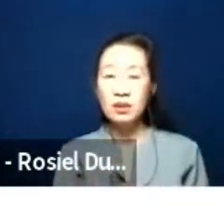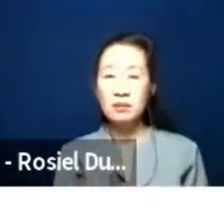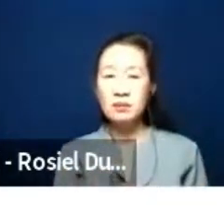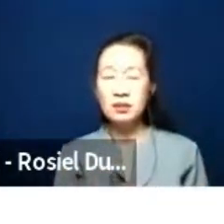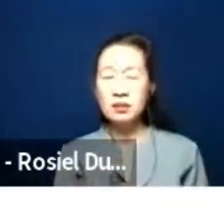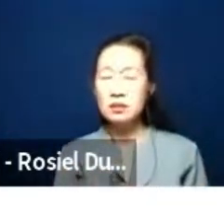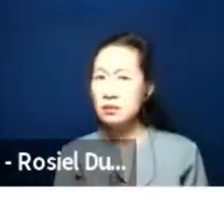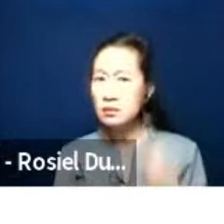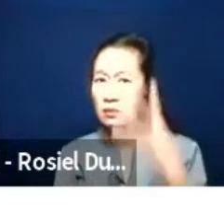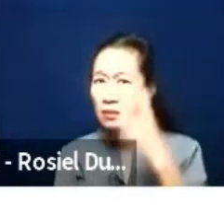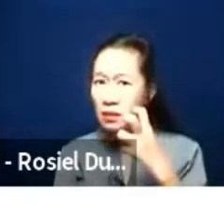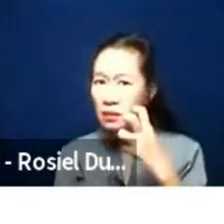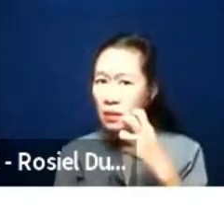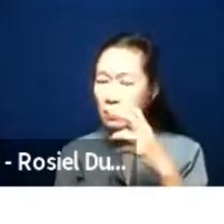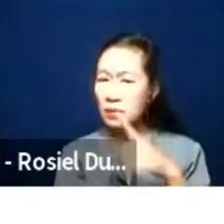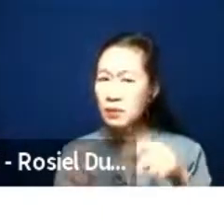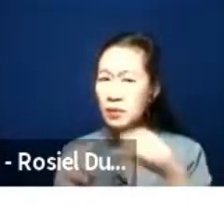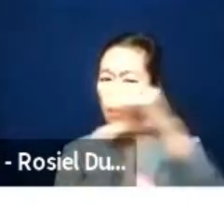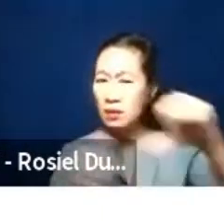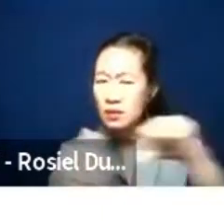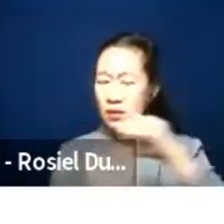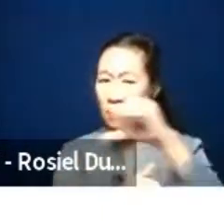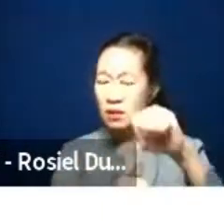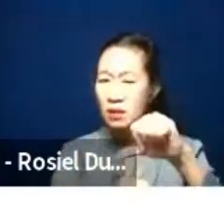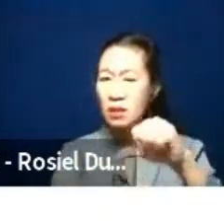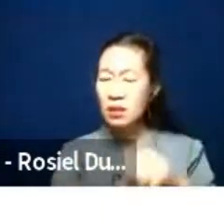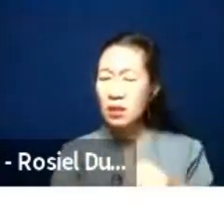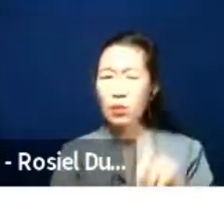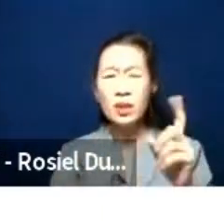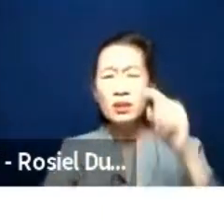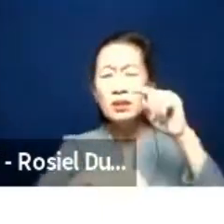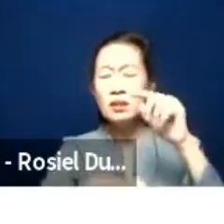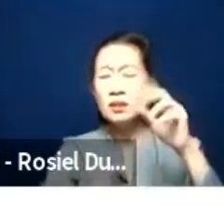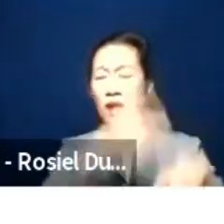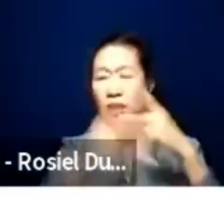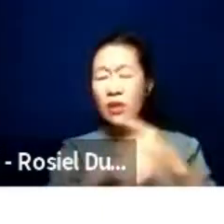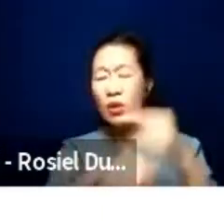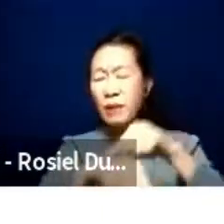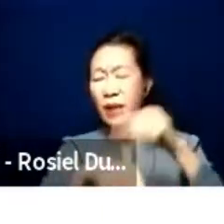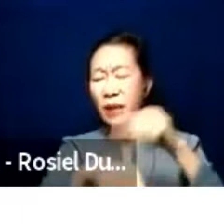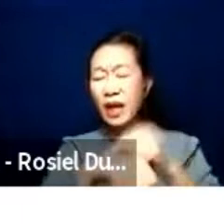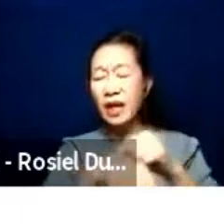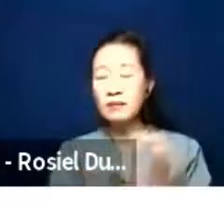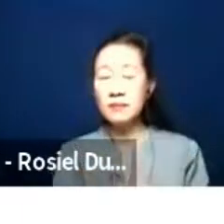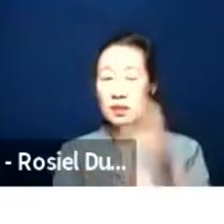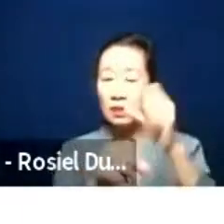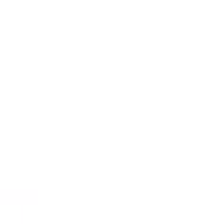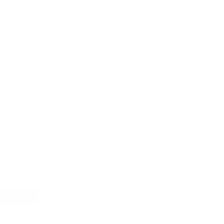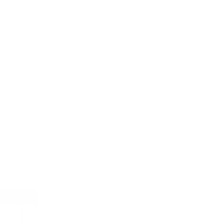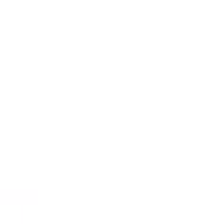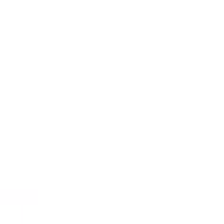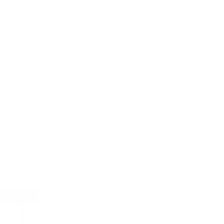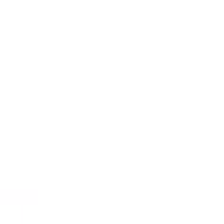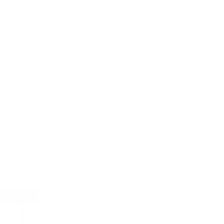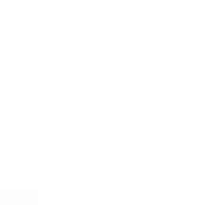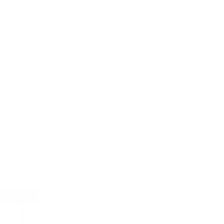annoyance, no, sa nasa paligid niya? Ano yung klase ng schedule na kailangan niya? Kailangan niya ba ng visual schedule? Kailangan